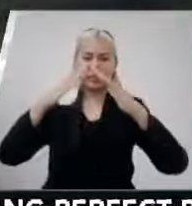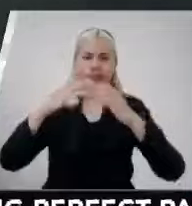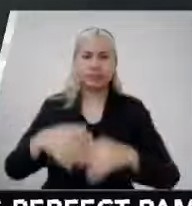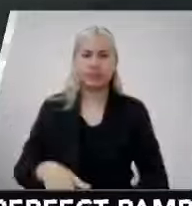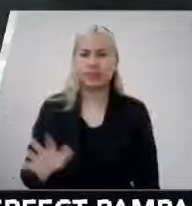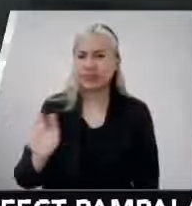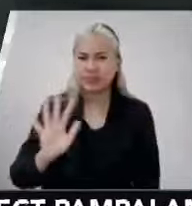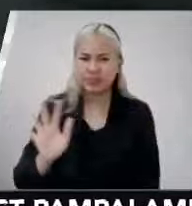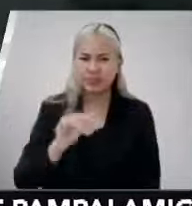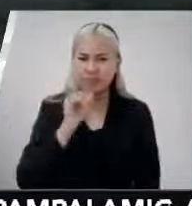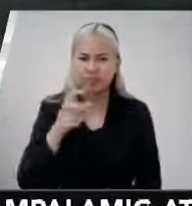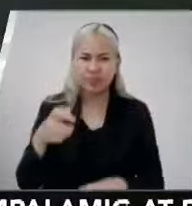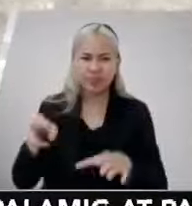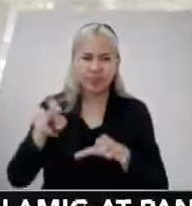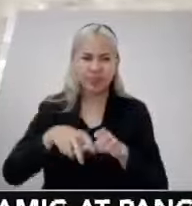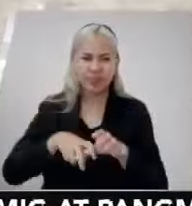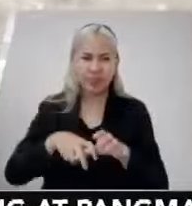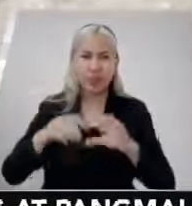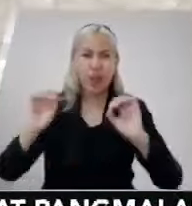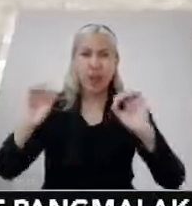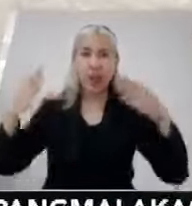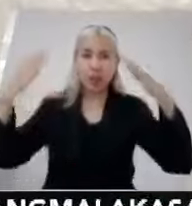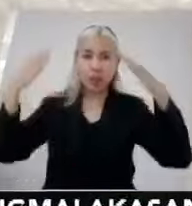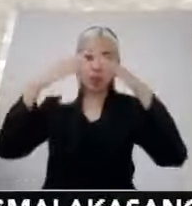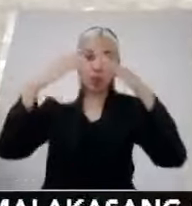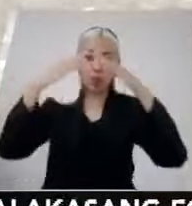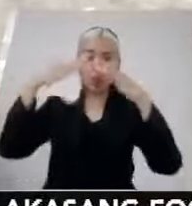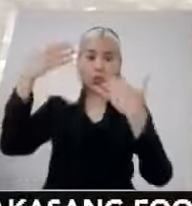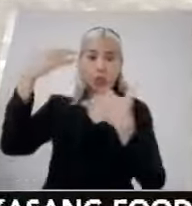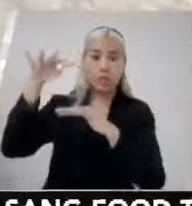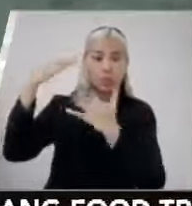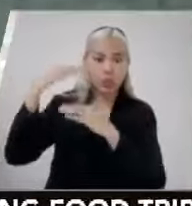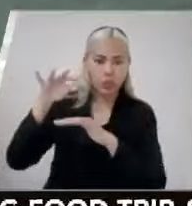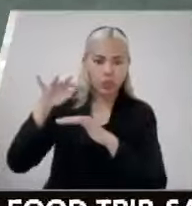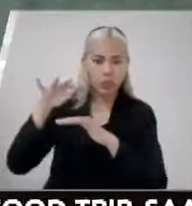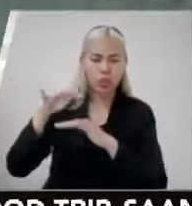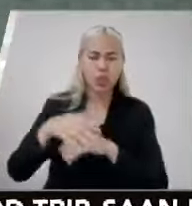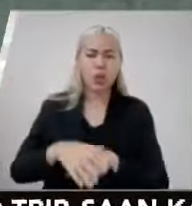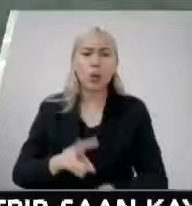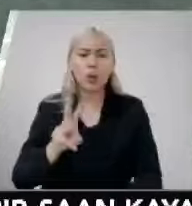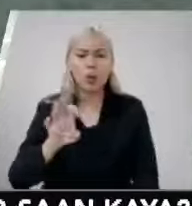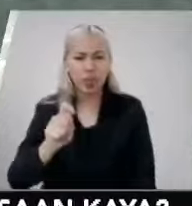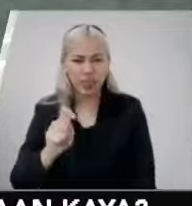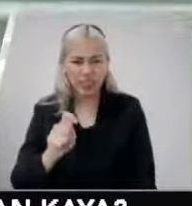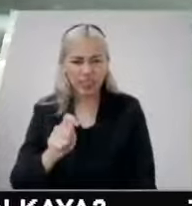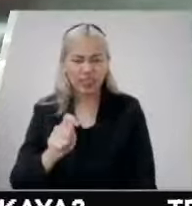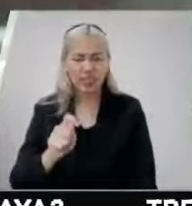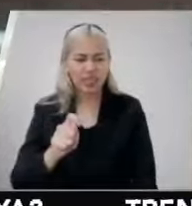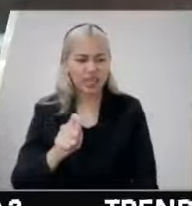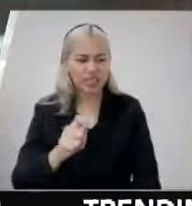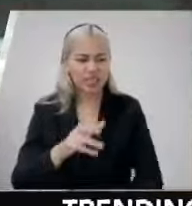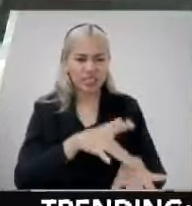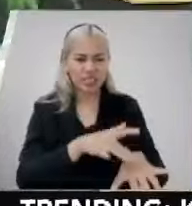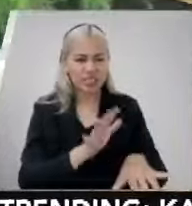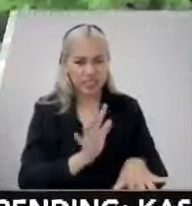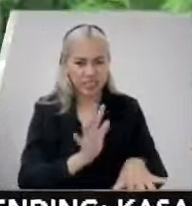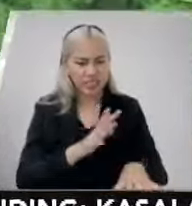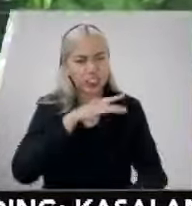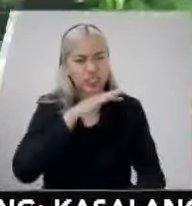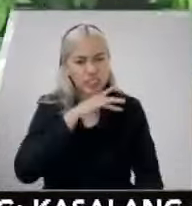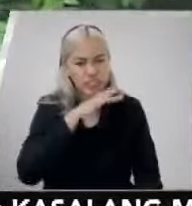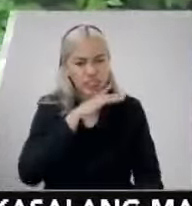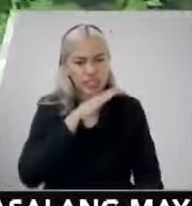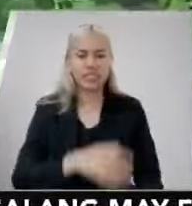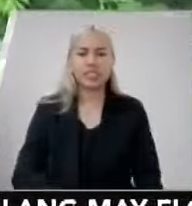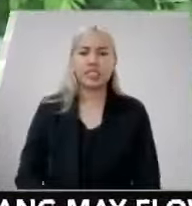sasakyan na walang bubong o bintana iwasan ang basang lugar o katubigan lalo na ang maruming tubig lumayo sa matataas na bagay